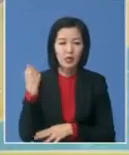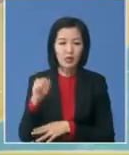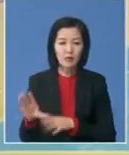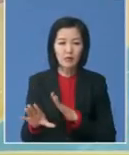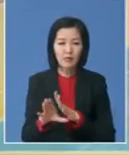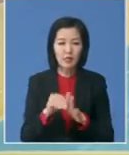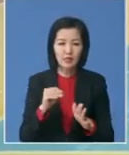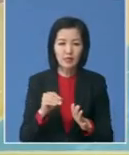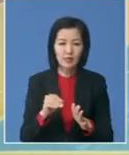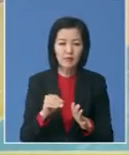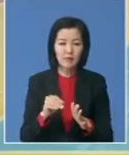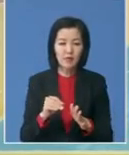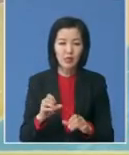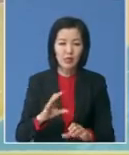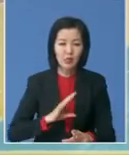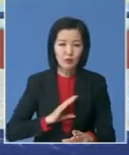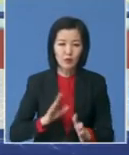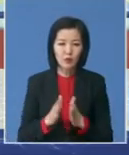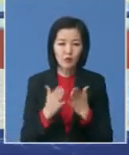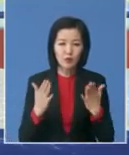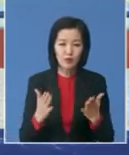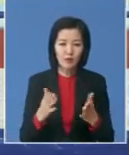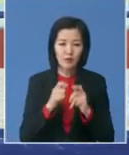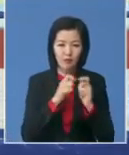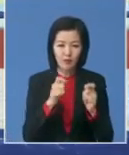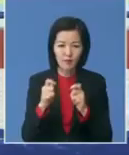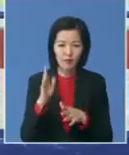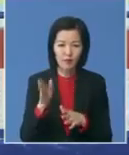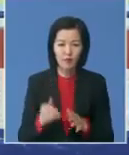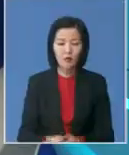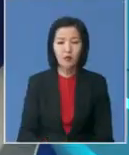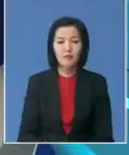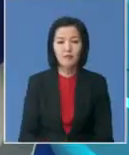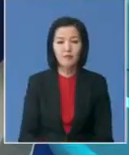мен марапатталатын болады. Жарқын Нұрланұлы, Ержан Дүйсенов, Жетісу телеарнасы.